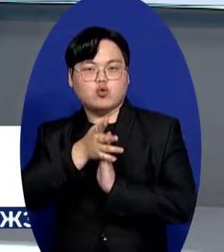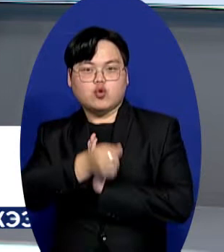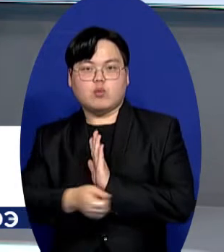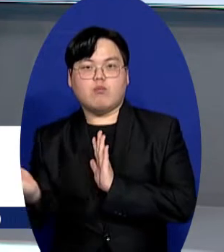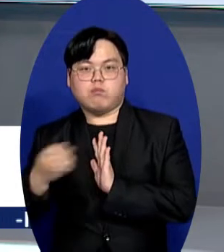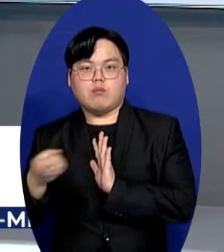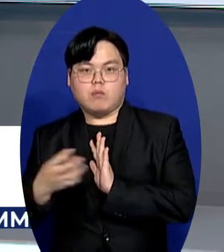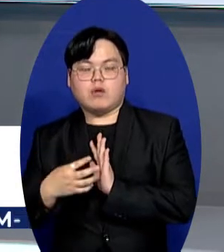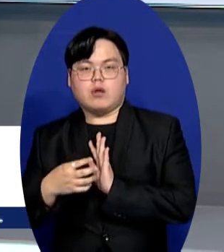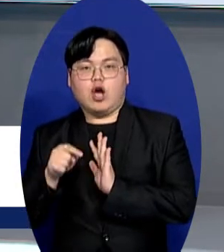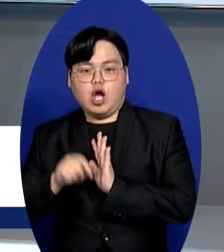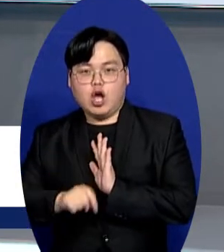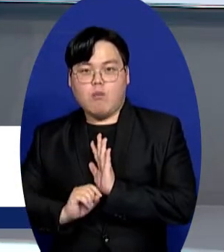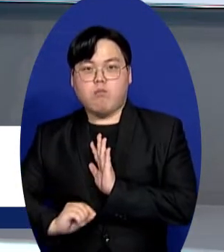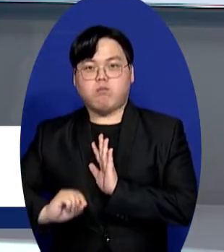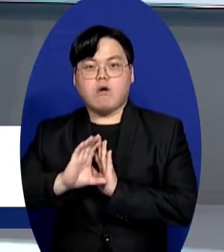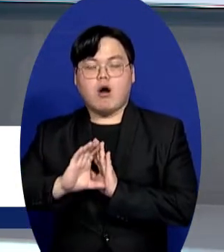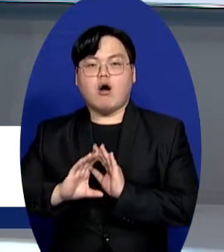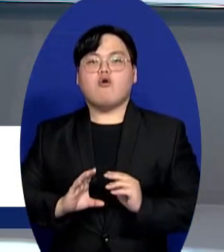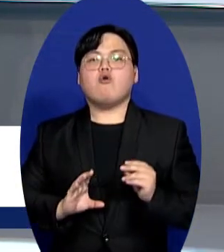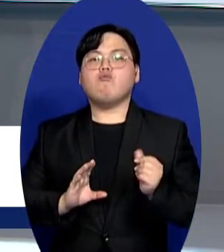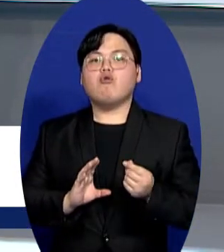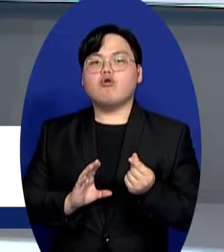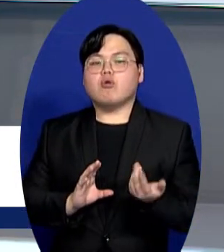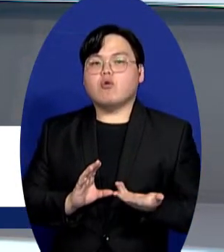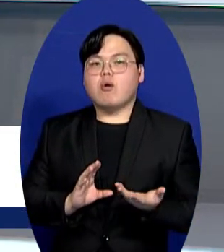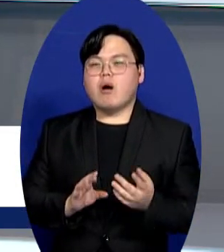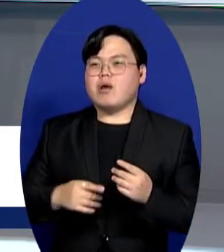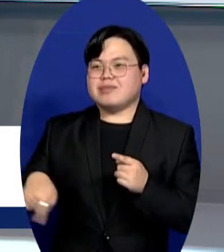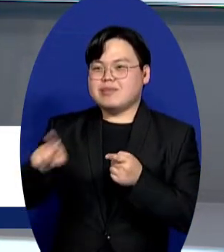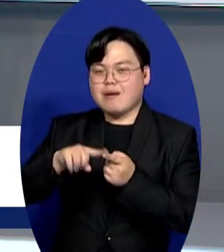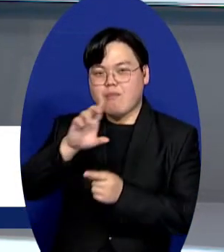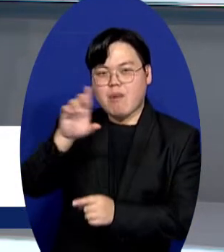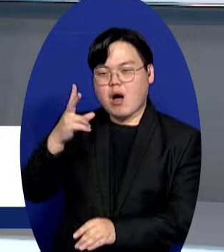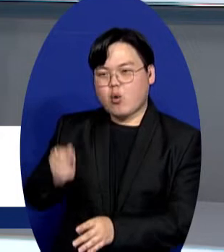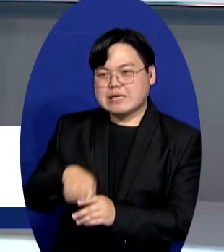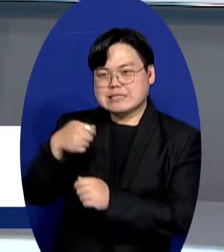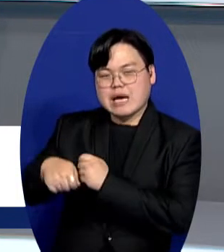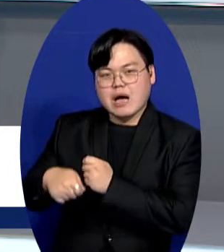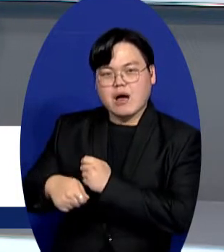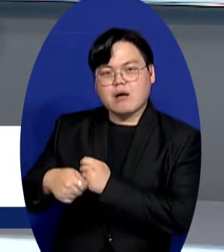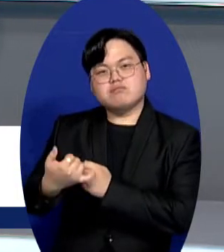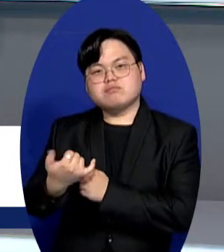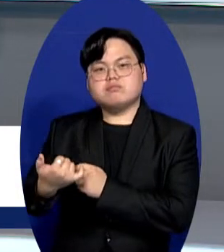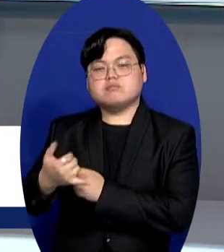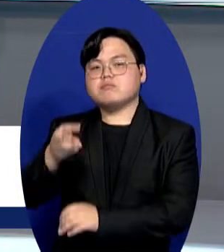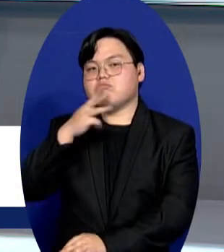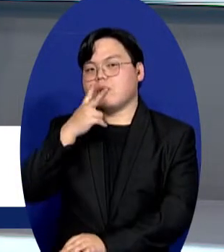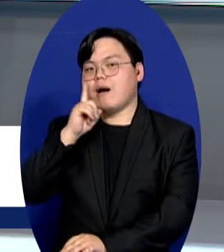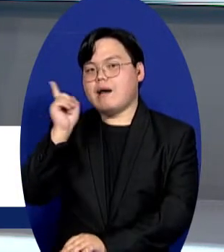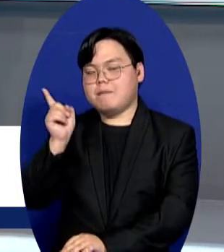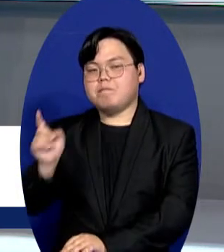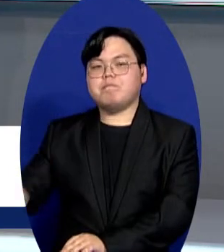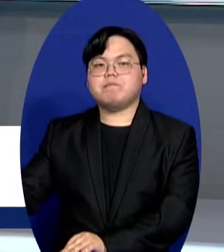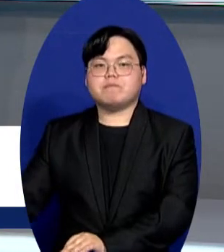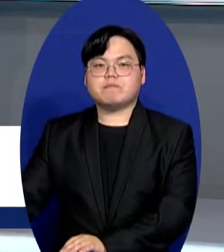энэ төвлөрсөн хөрөнгийг тухайн байгальд нь нөхөн сэргээх байдлаар зарцуулсан зарцуулалт ямар байсан бэ гэдэг мэдээллийг та бүхэн дараах графикаас үзүүлэх